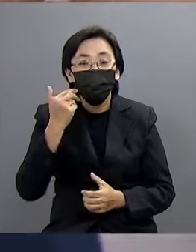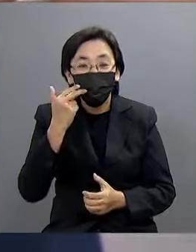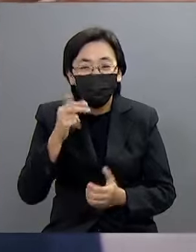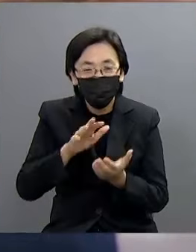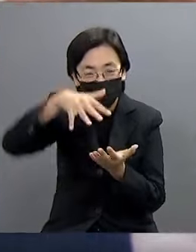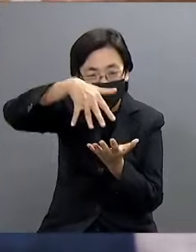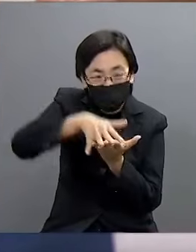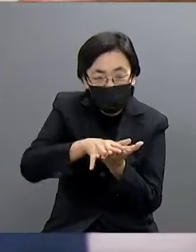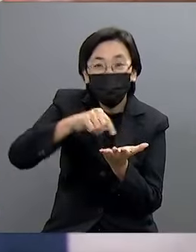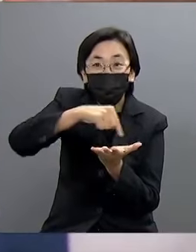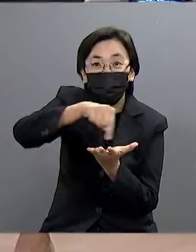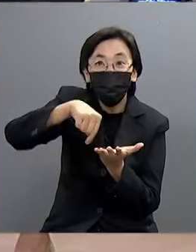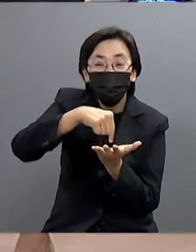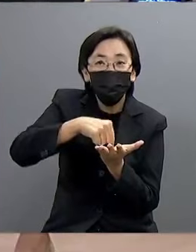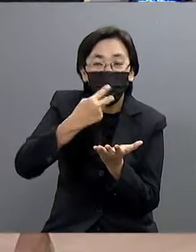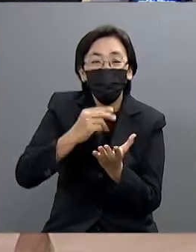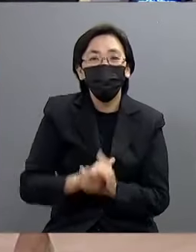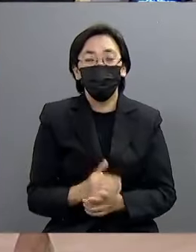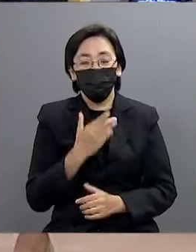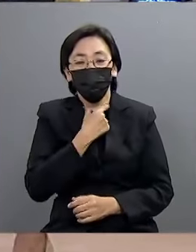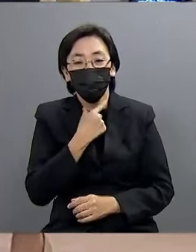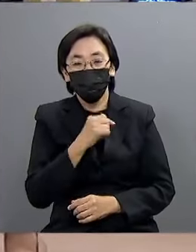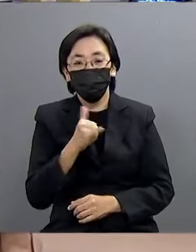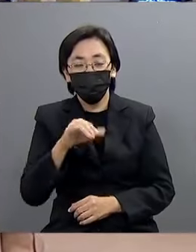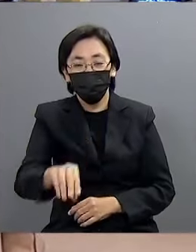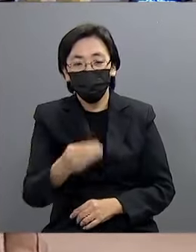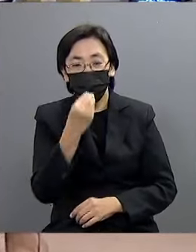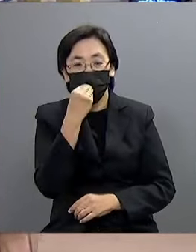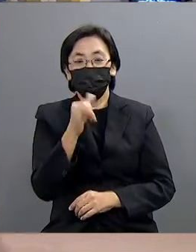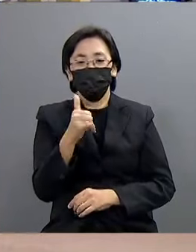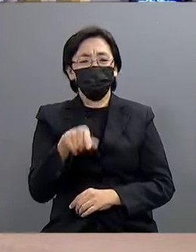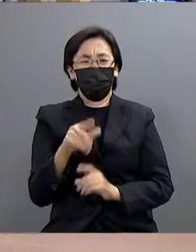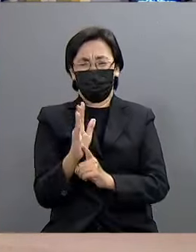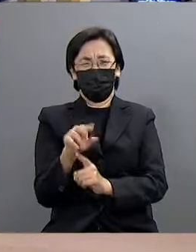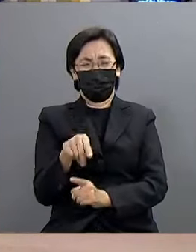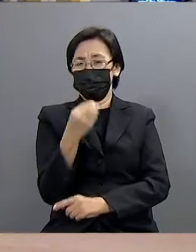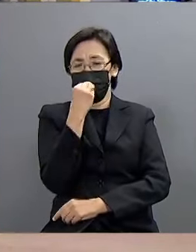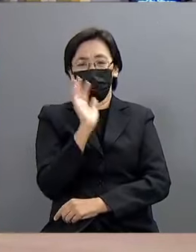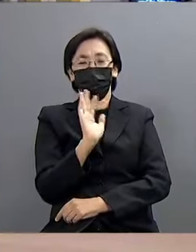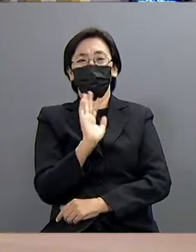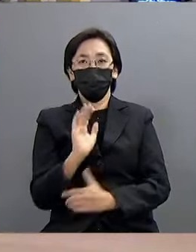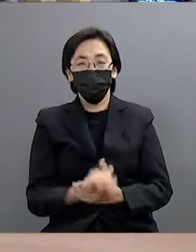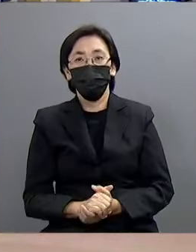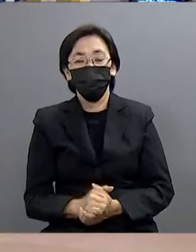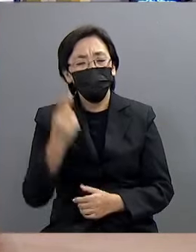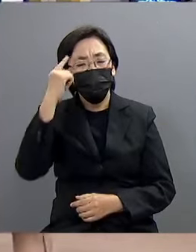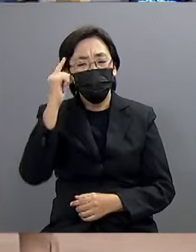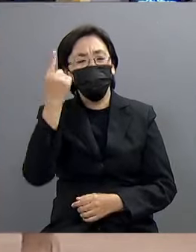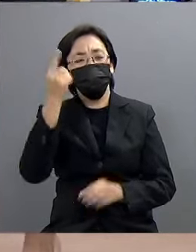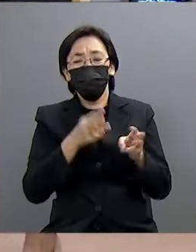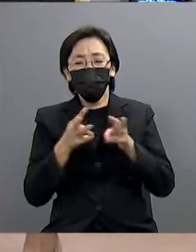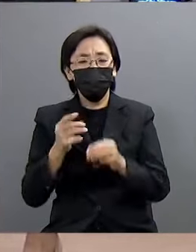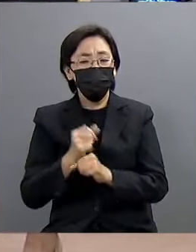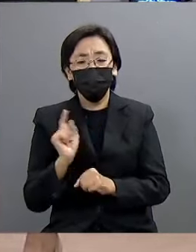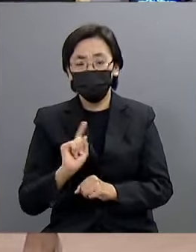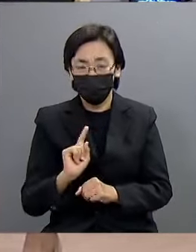าจริงไปวางแล้วคนหิวๆเดินมาไม่รู้อ่ะค ุ ณกินไปแล้วนะ ค ่ ะ นะคะ อยากรู้ไอเดียจังเลยวิธีการทำนะเพราะว่าใน